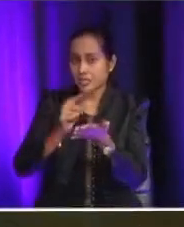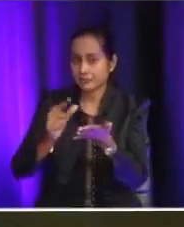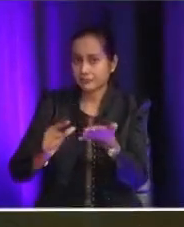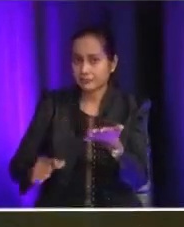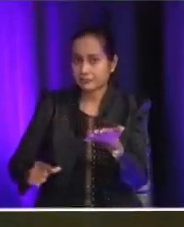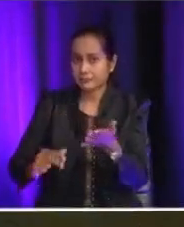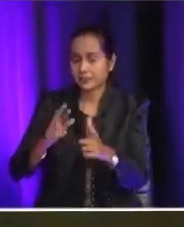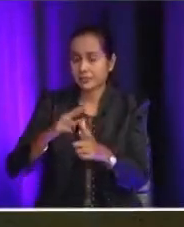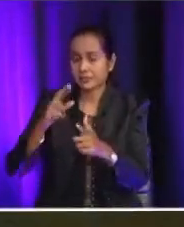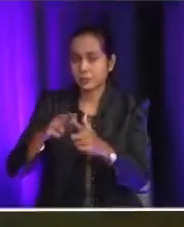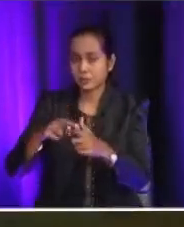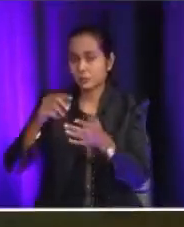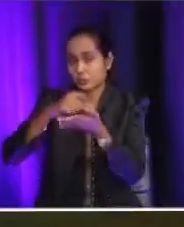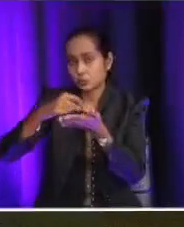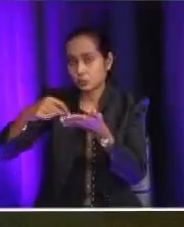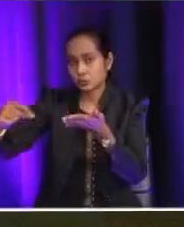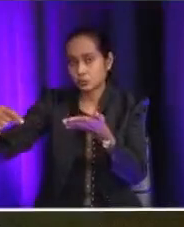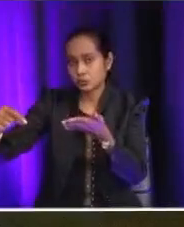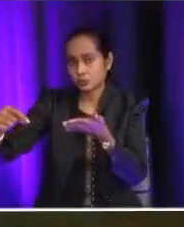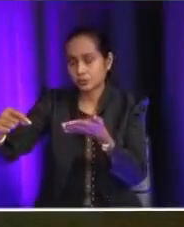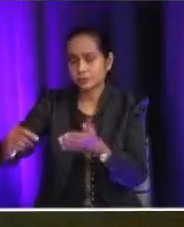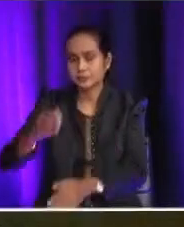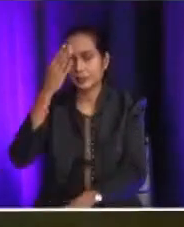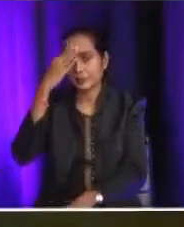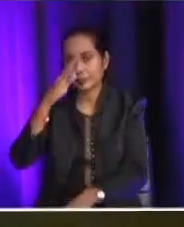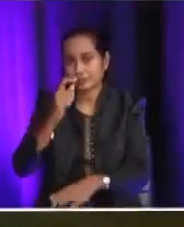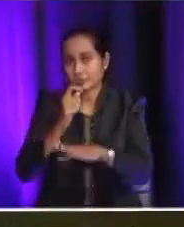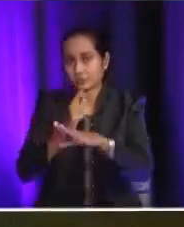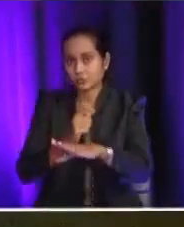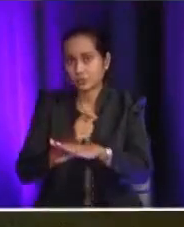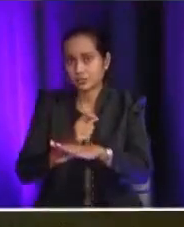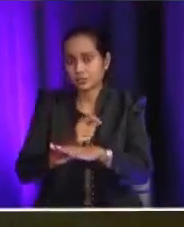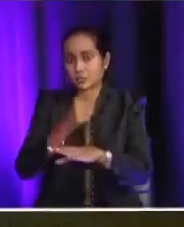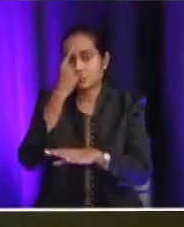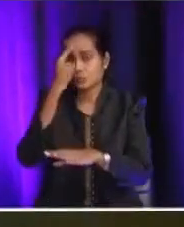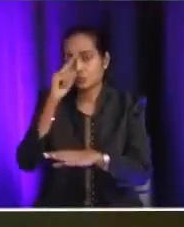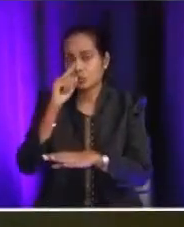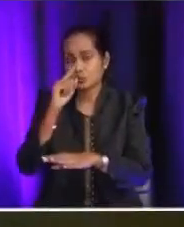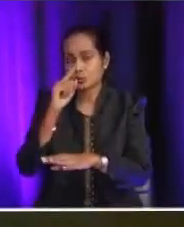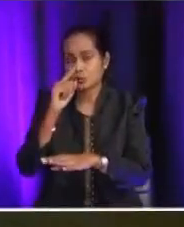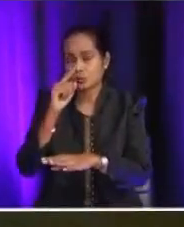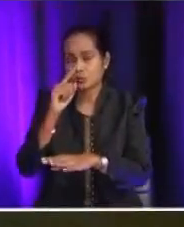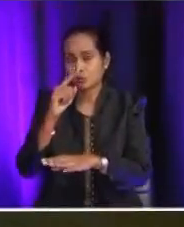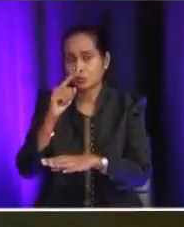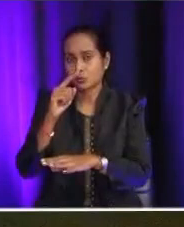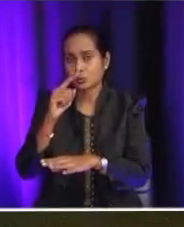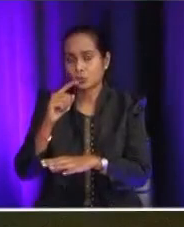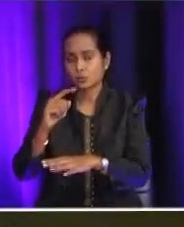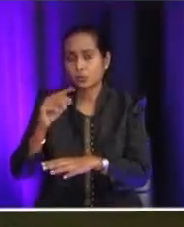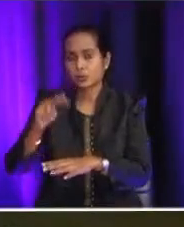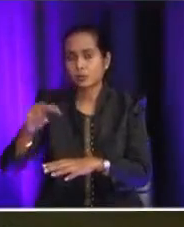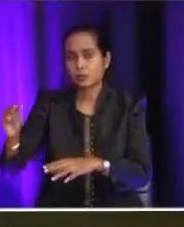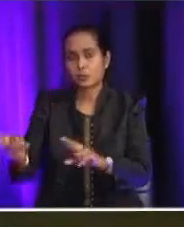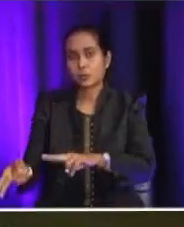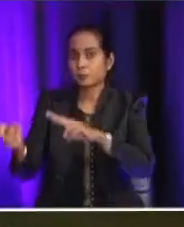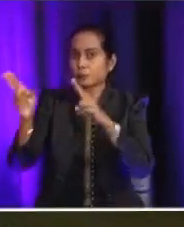bentuk penulisan. Betul. Apa kata kita bagi tugasan kepada mereka untuk sediakan, mengolah petikan